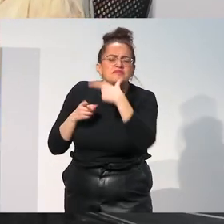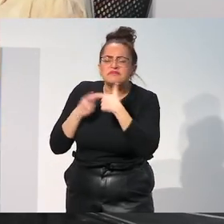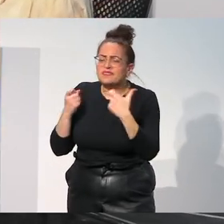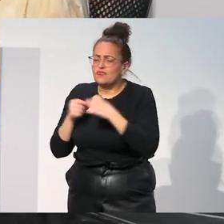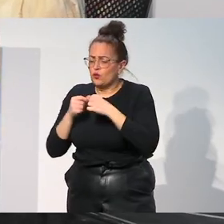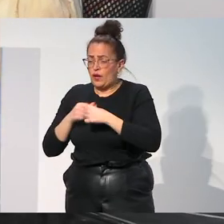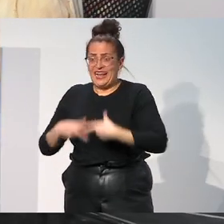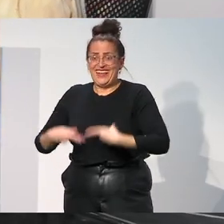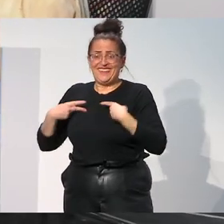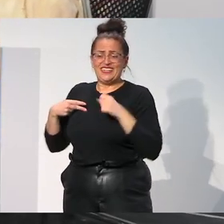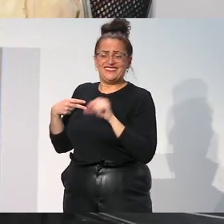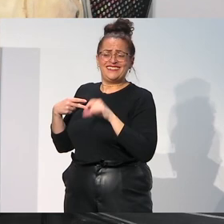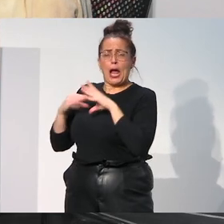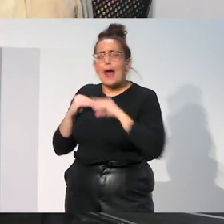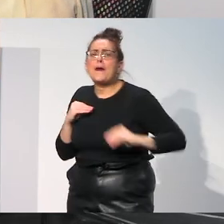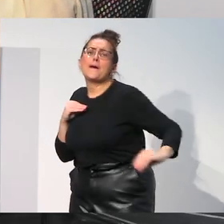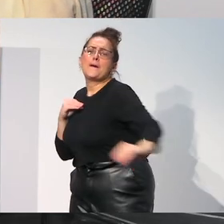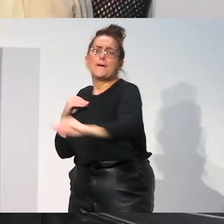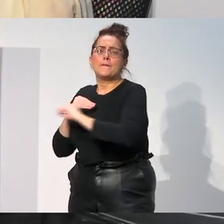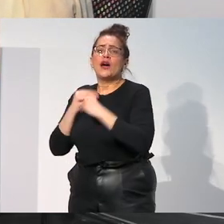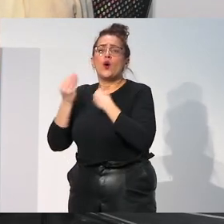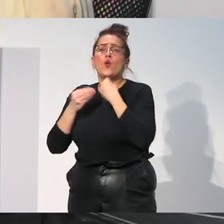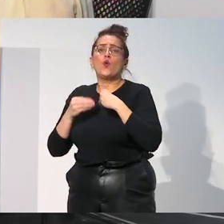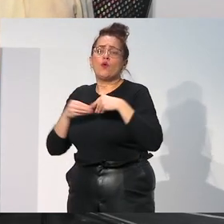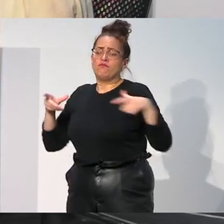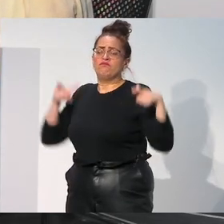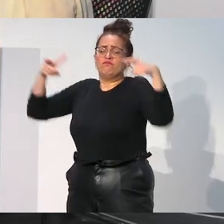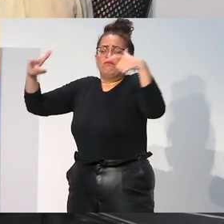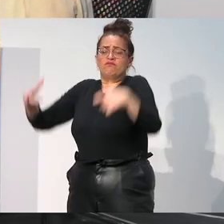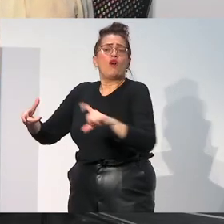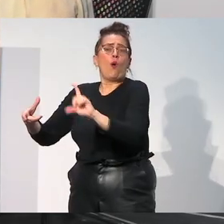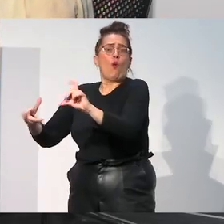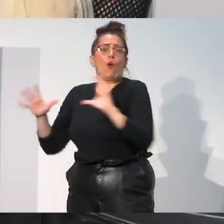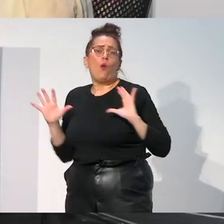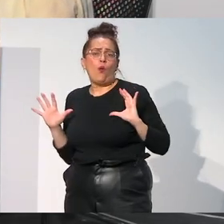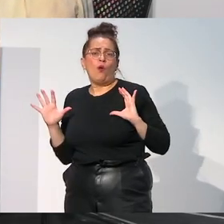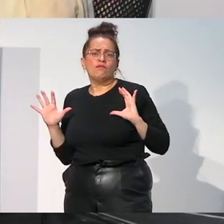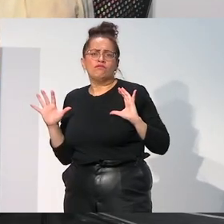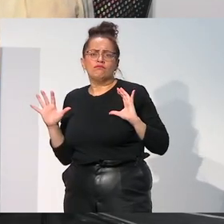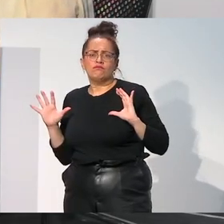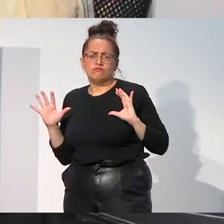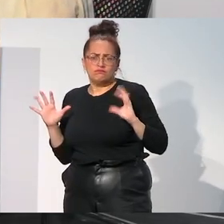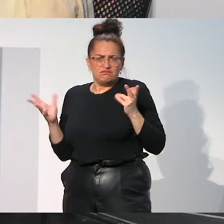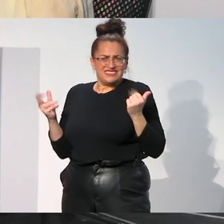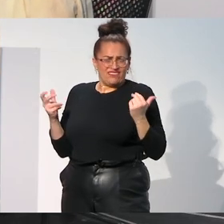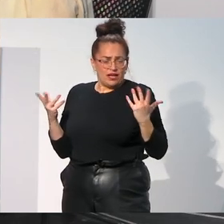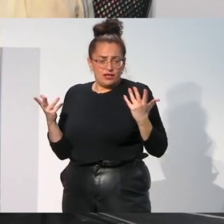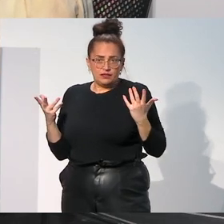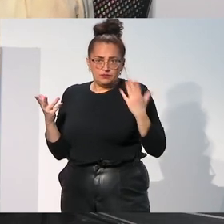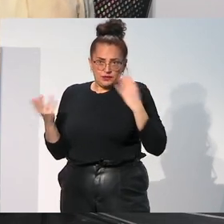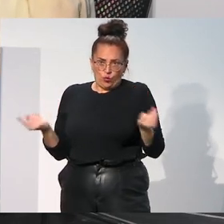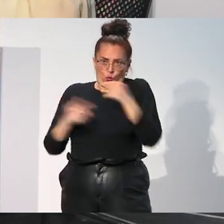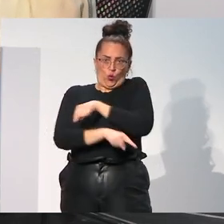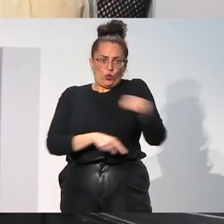pouvez avoir une maison avec un bassin, c'est facile. Le pingouin aurait eu énormément de mal à faire beaucoup d'efforts